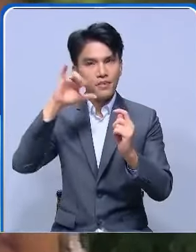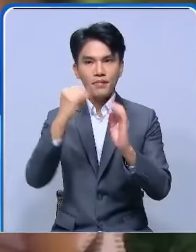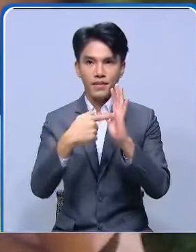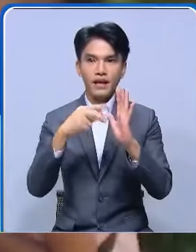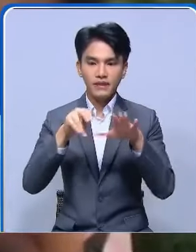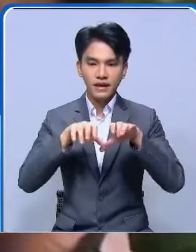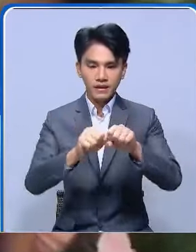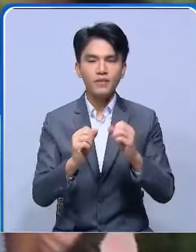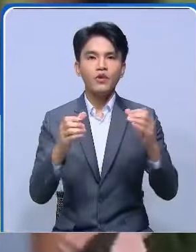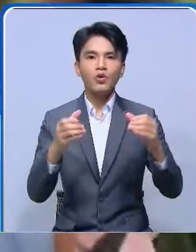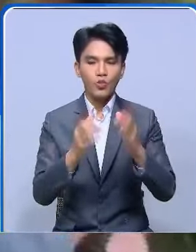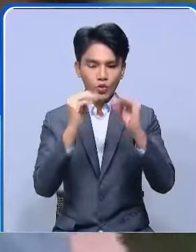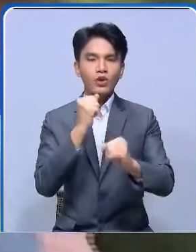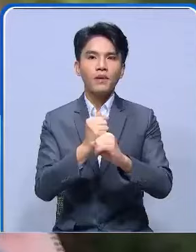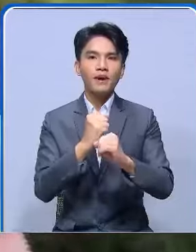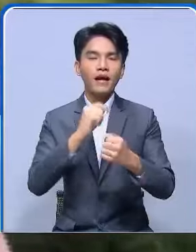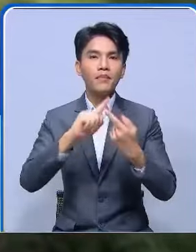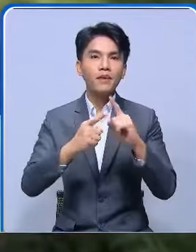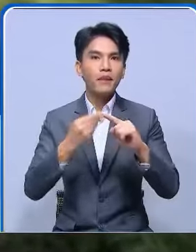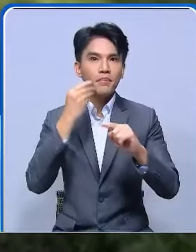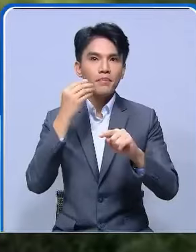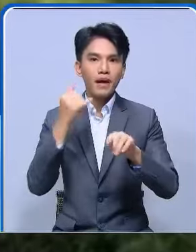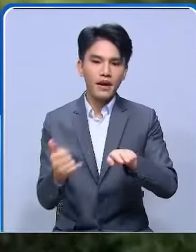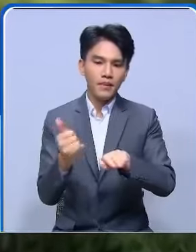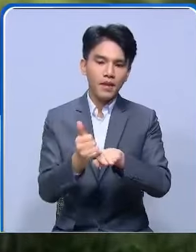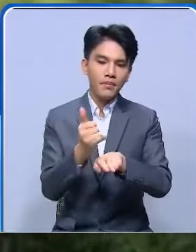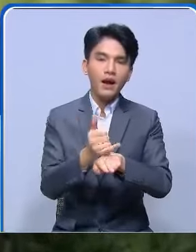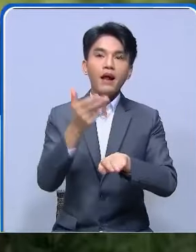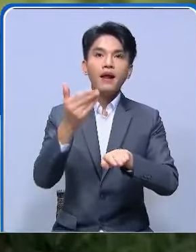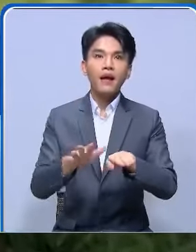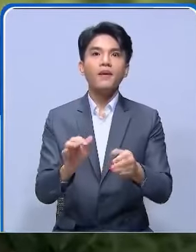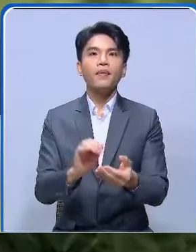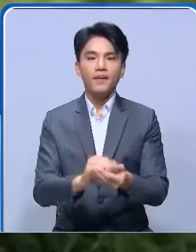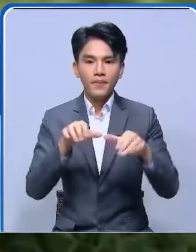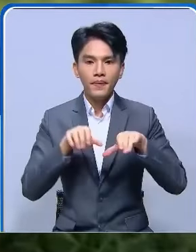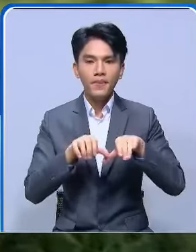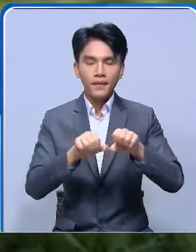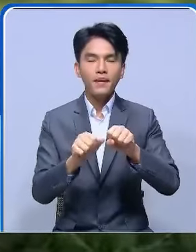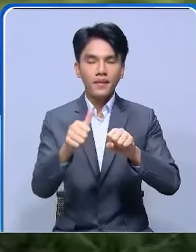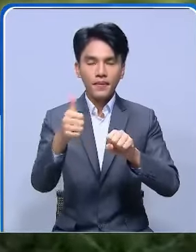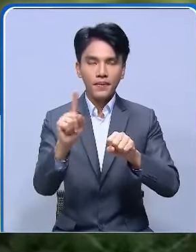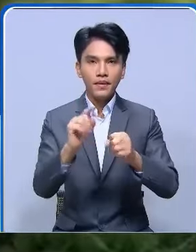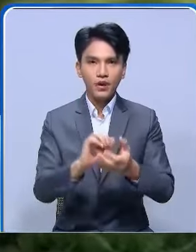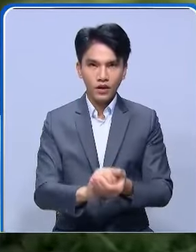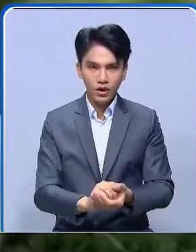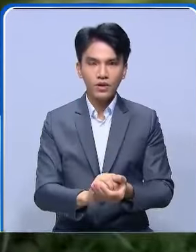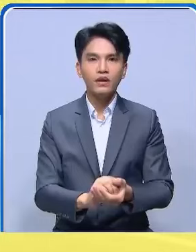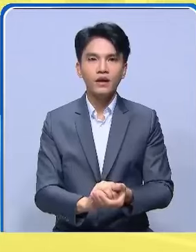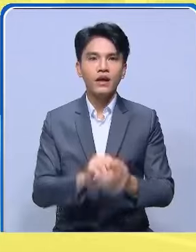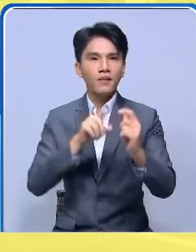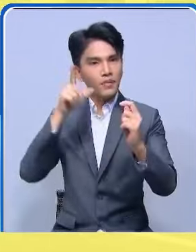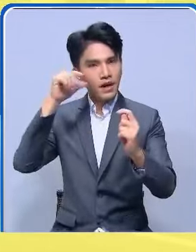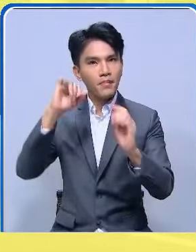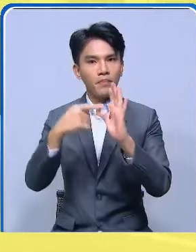งานประเทศเพื่อนบ้านจำนวน23คนขึ้นท้ายรถกระบะ2คันหลังจากสกัดจับกุมกันได้ที่บริเวณด่านตรวจท่าเข้าเปลือกอำเภอแม่จัน